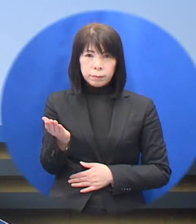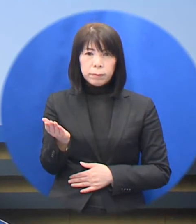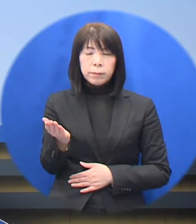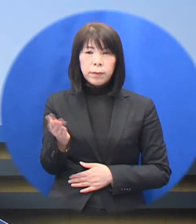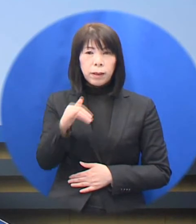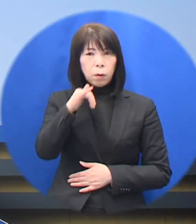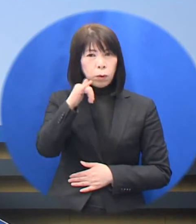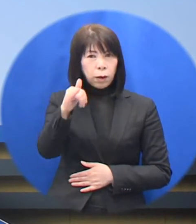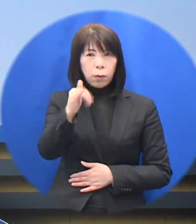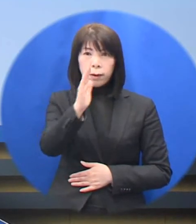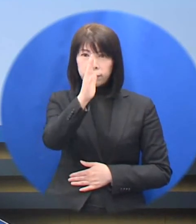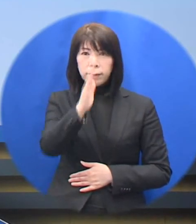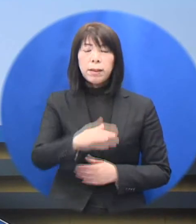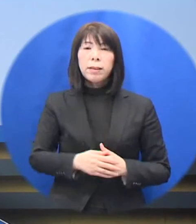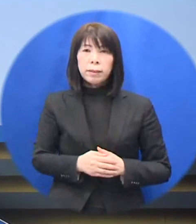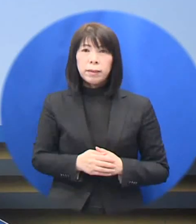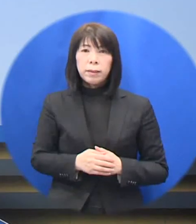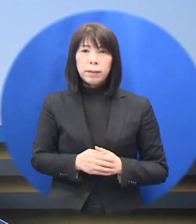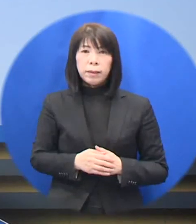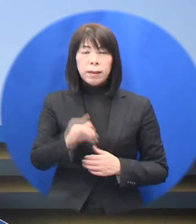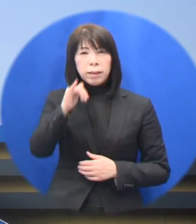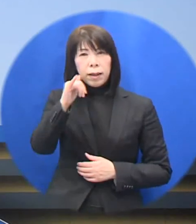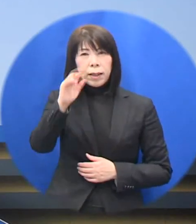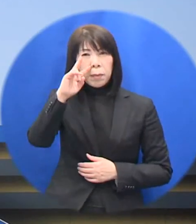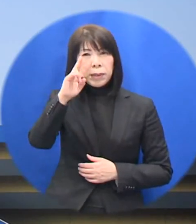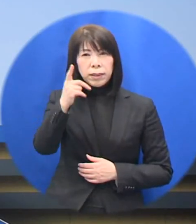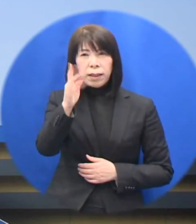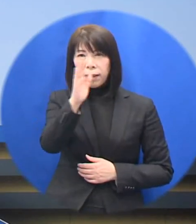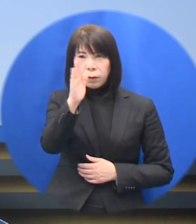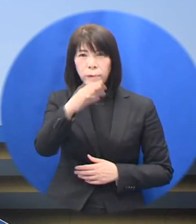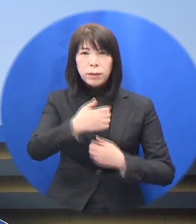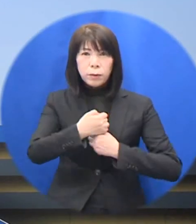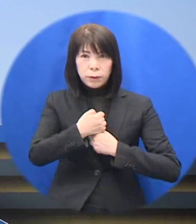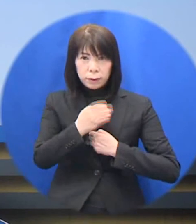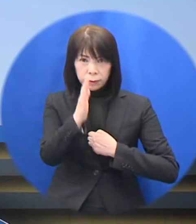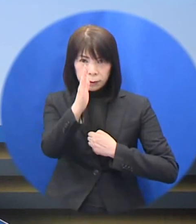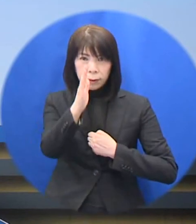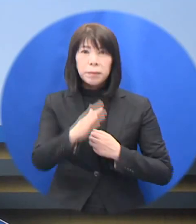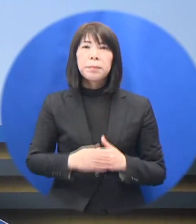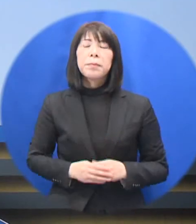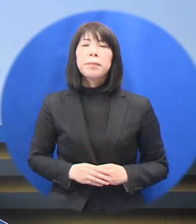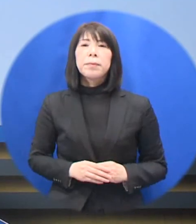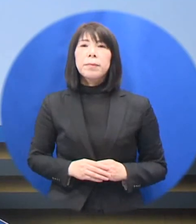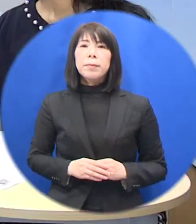0120-567-153 までお電話ください。おかけ間違いには十分ご注意いただければと思います。